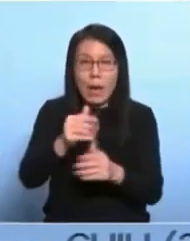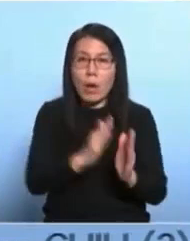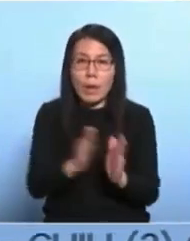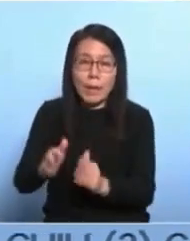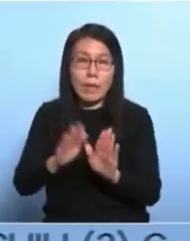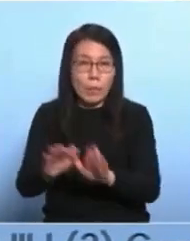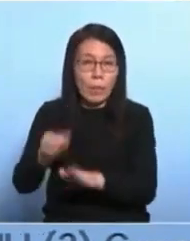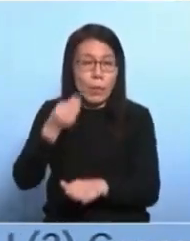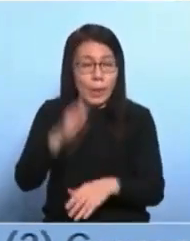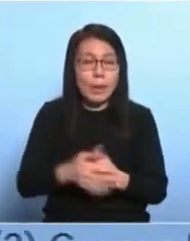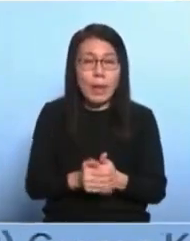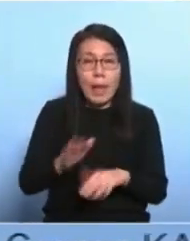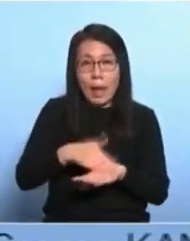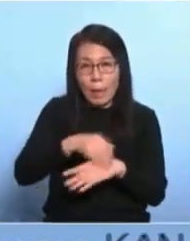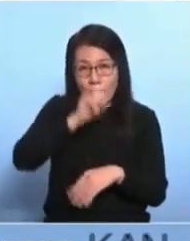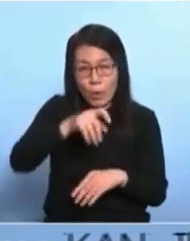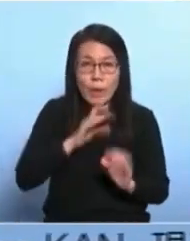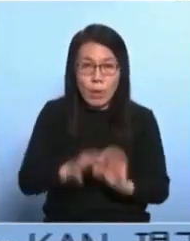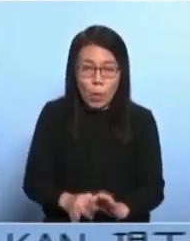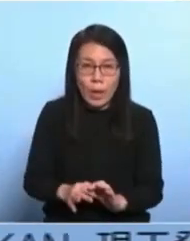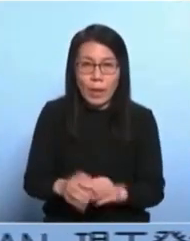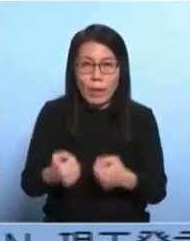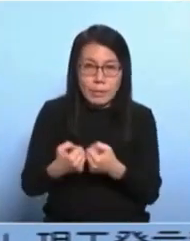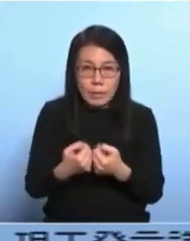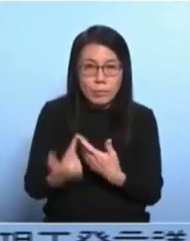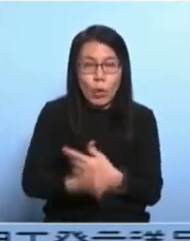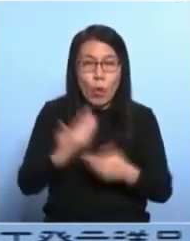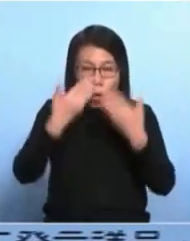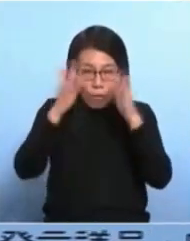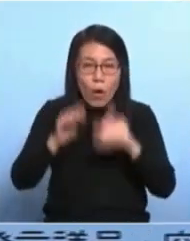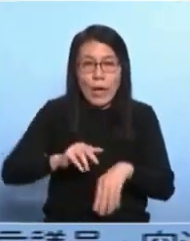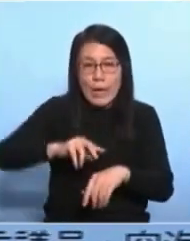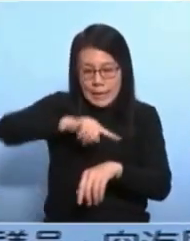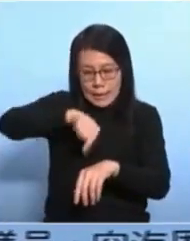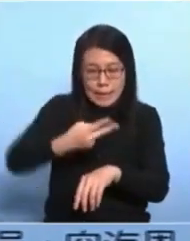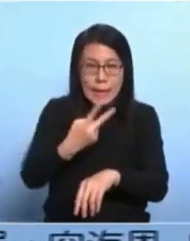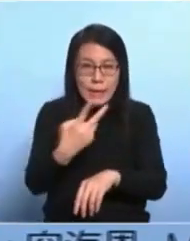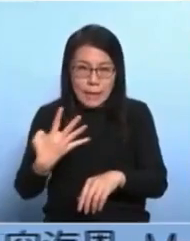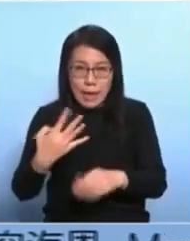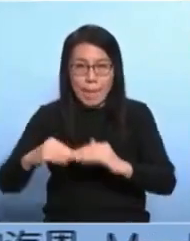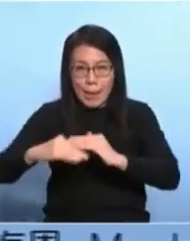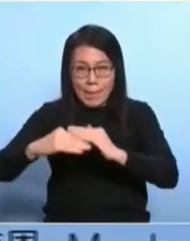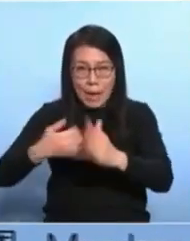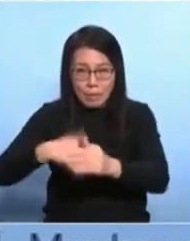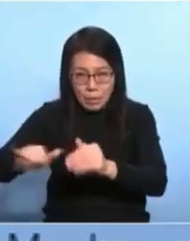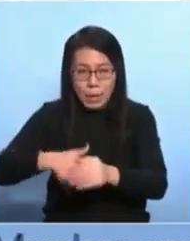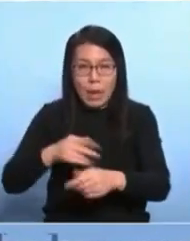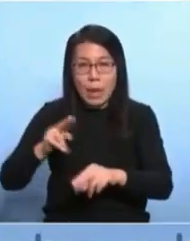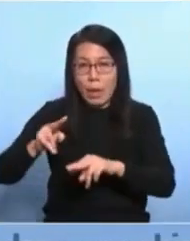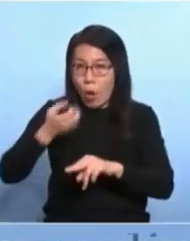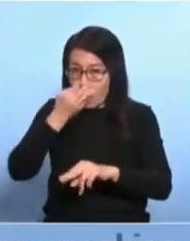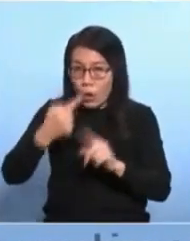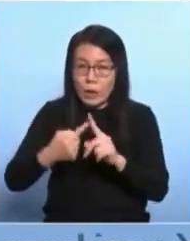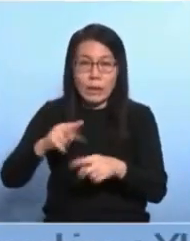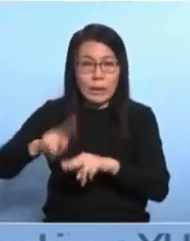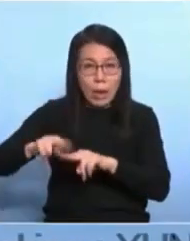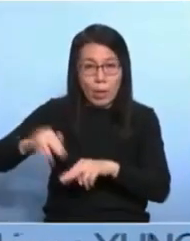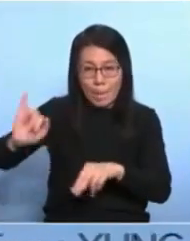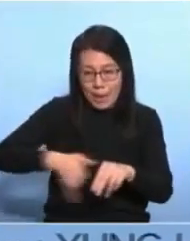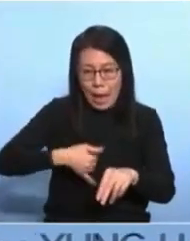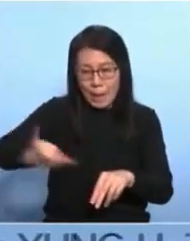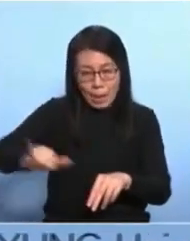務，加上剛才所說的爭取開放24小時通關，便利更多港人和內地人來